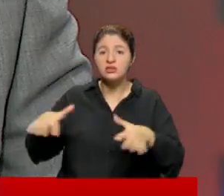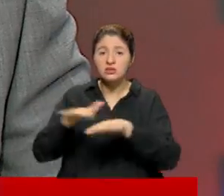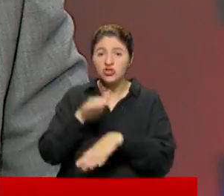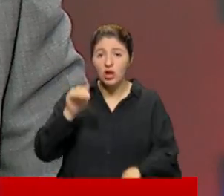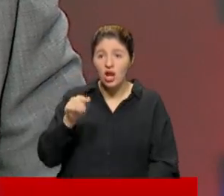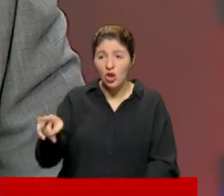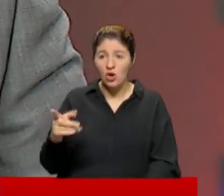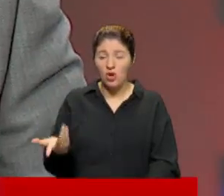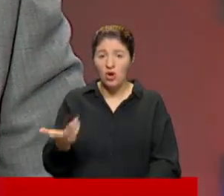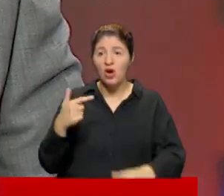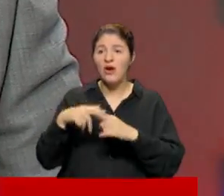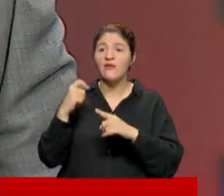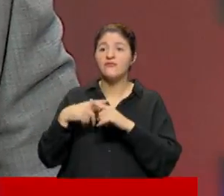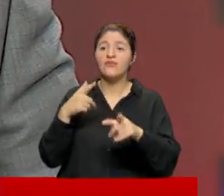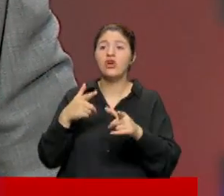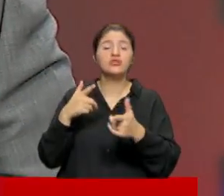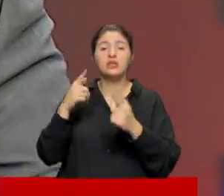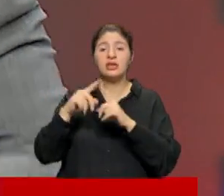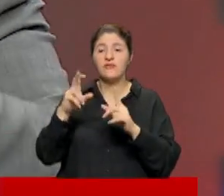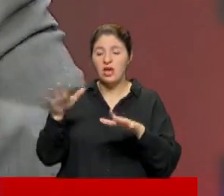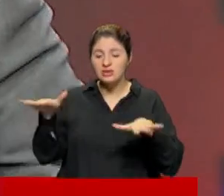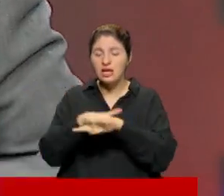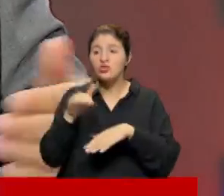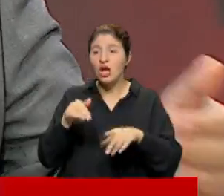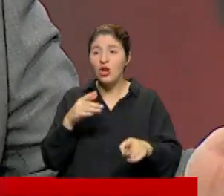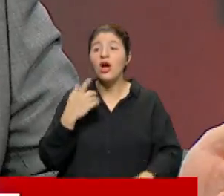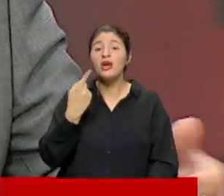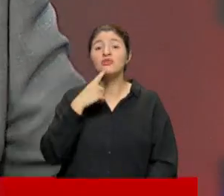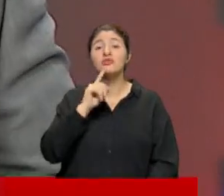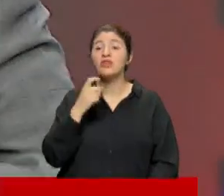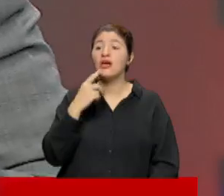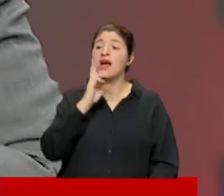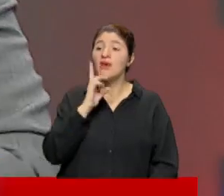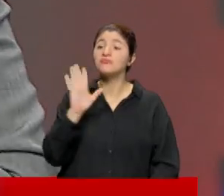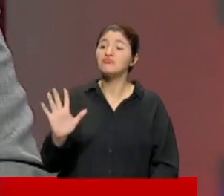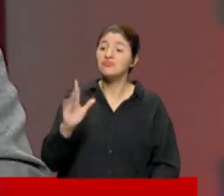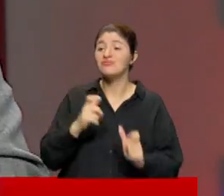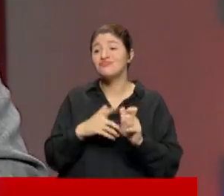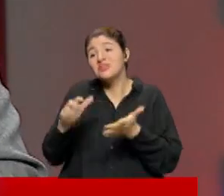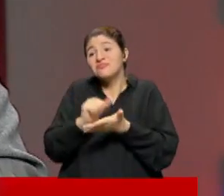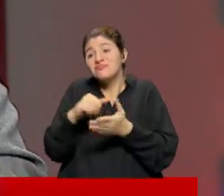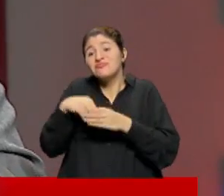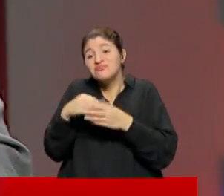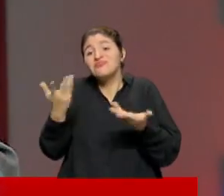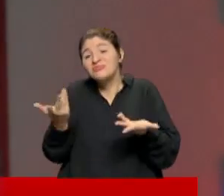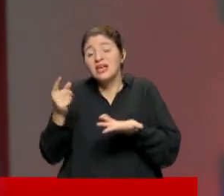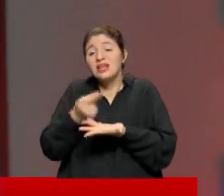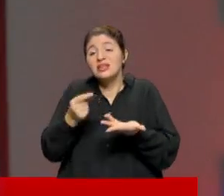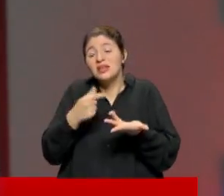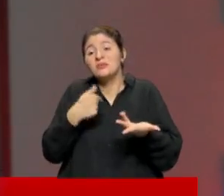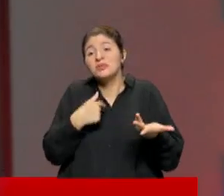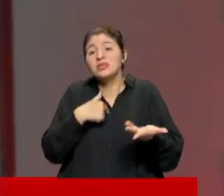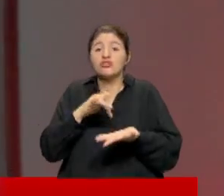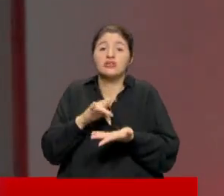yorlar Fox TV'ye sansür Getiriyorlar sorarsanız diyorlar ki efendim sosyal medyada yazanlara